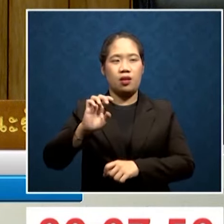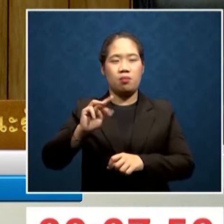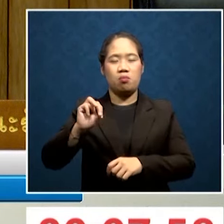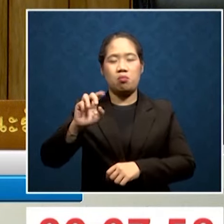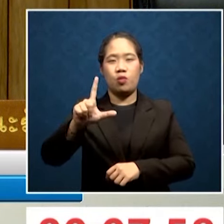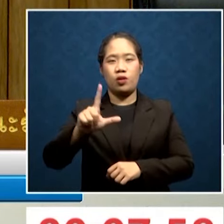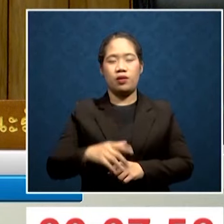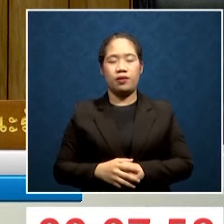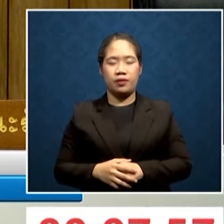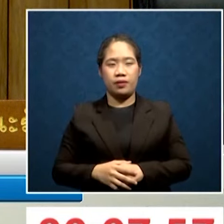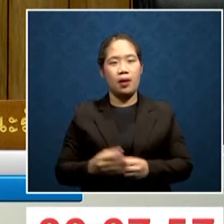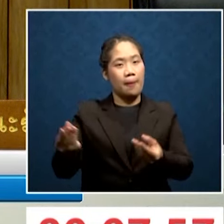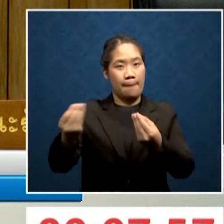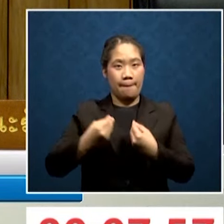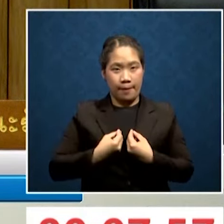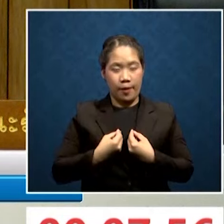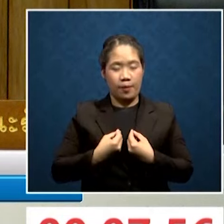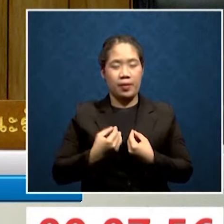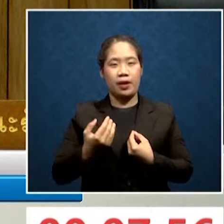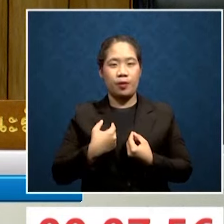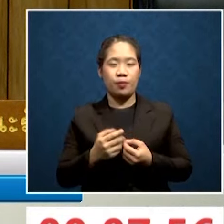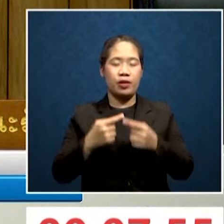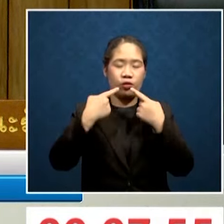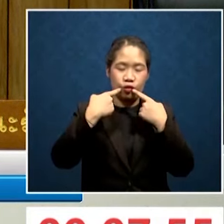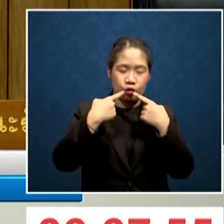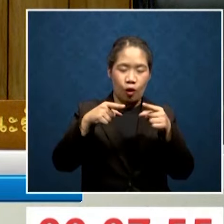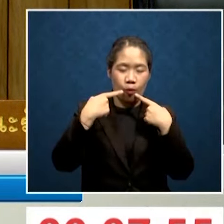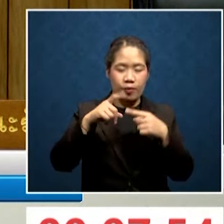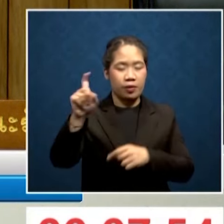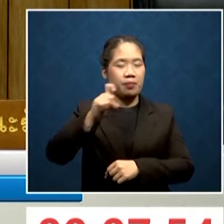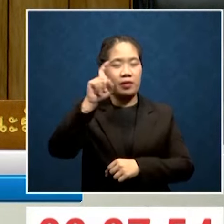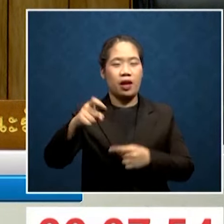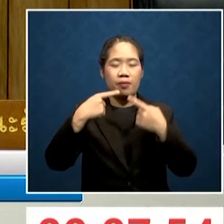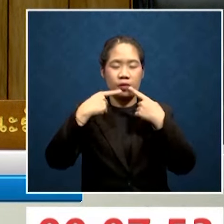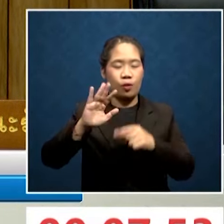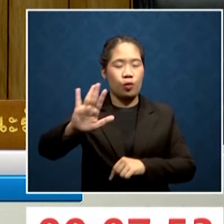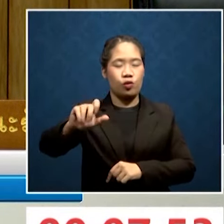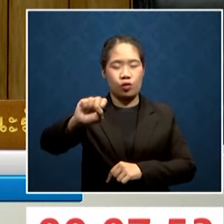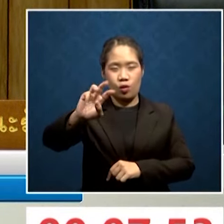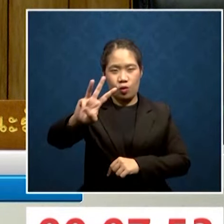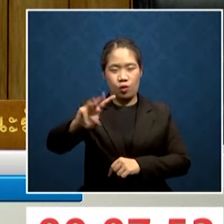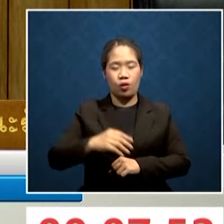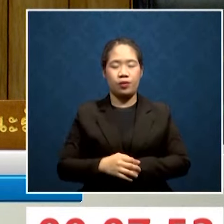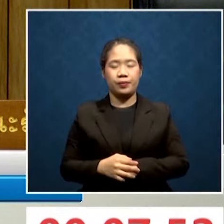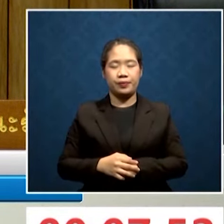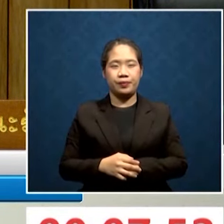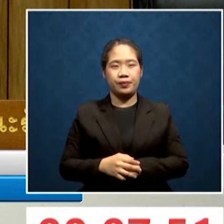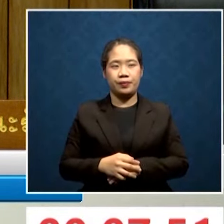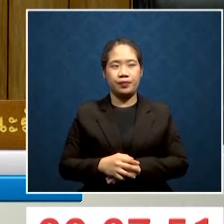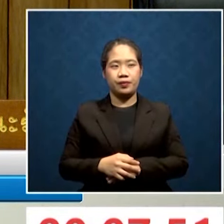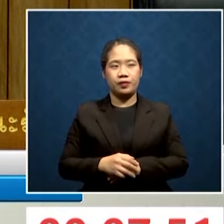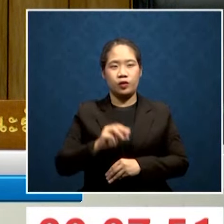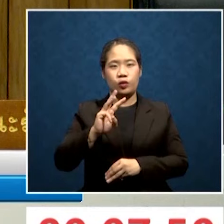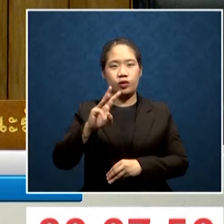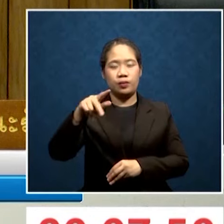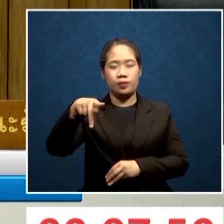ฒน์ซึ่งให้มาตอบกระทู้สดของท่านสว.นาวาตรีวุฒิพ